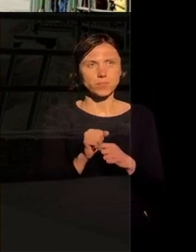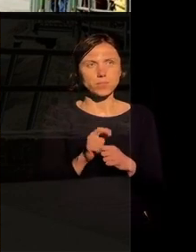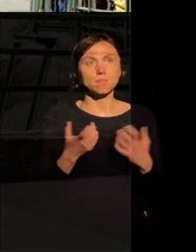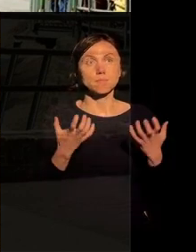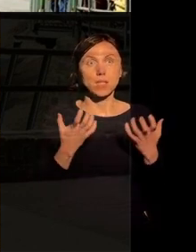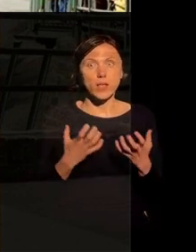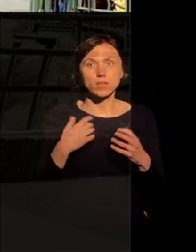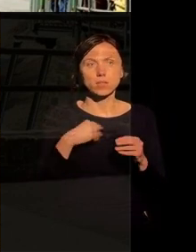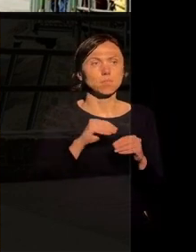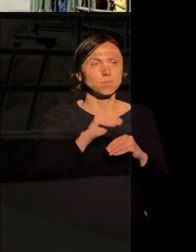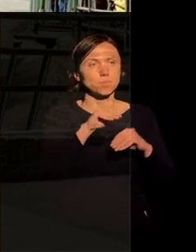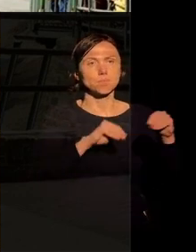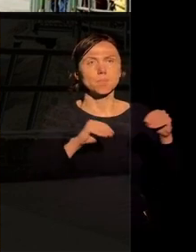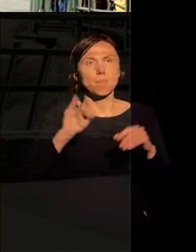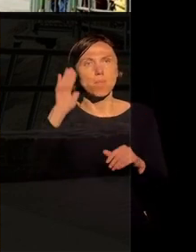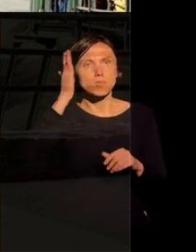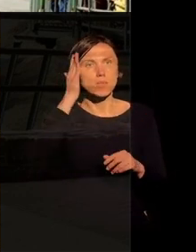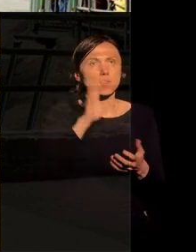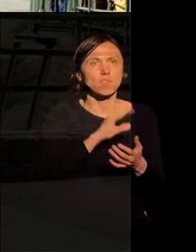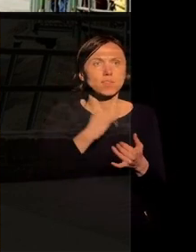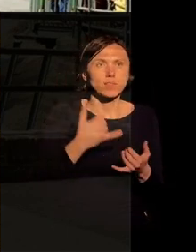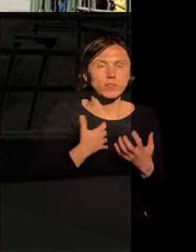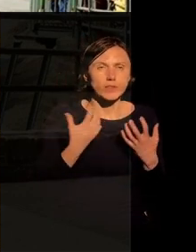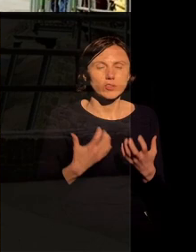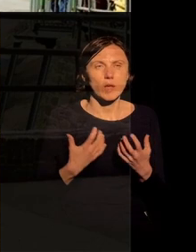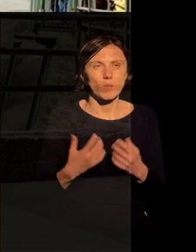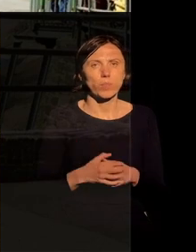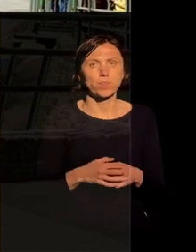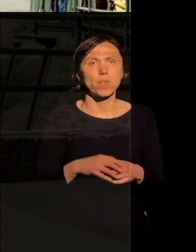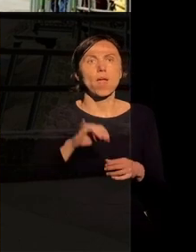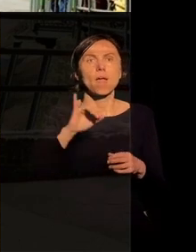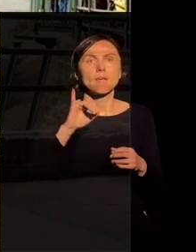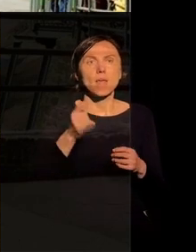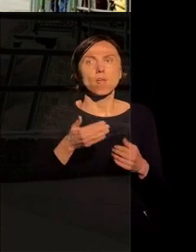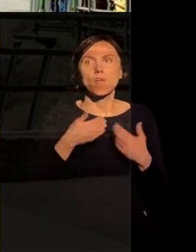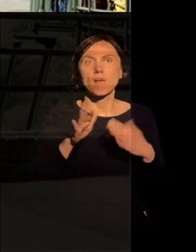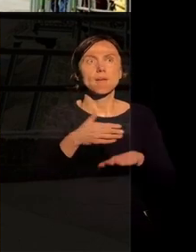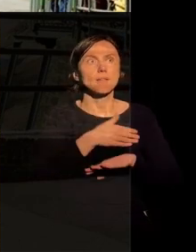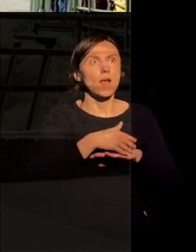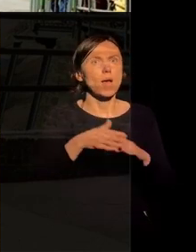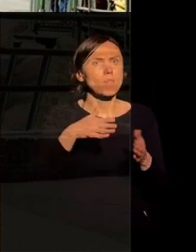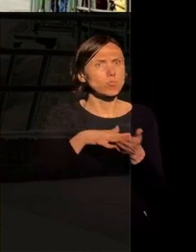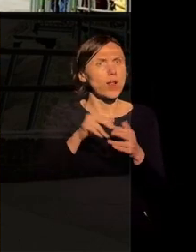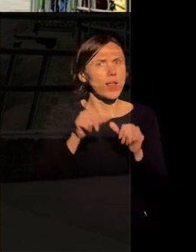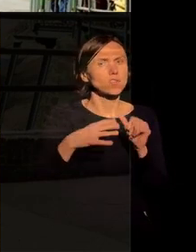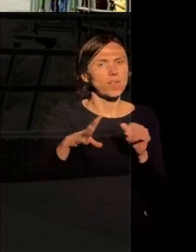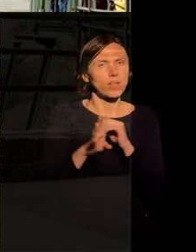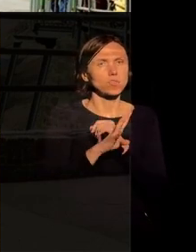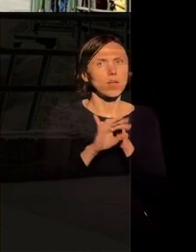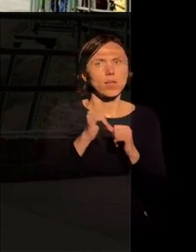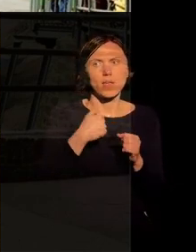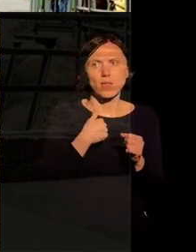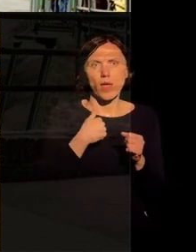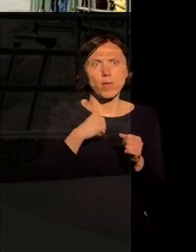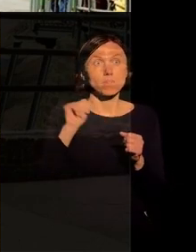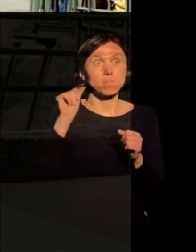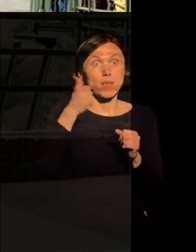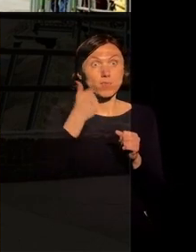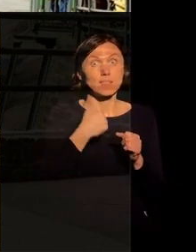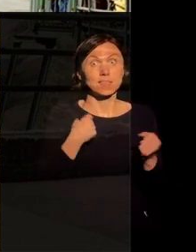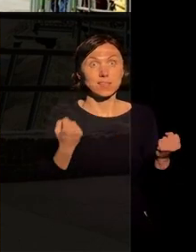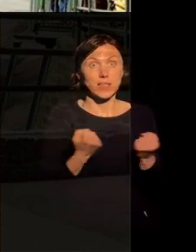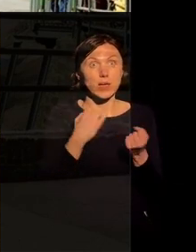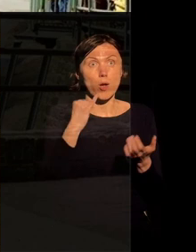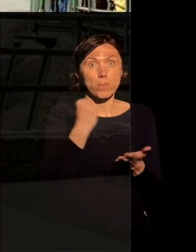chęć przemieszczania się, poznawania świata była. Jak się otworzyły granice, te początkowe lata 90., kiedy ja w ogóle jak pierwszy raz starałem się